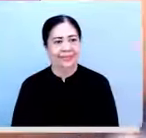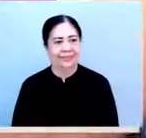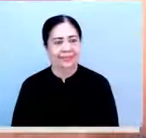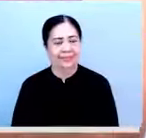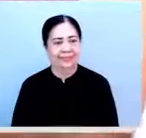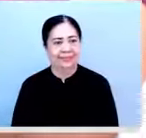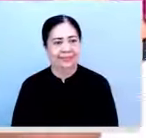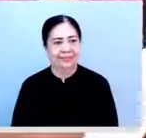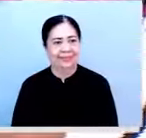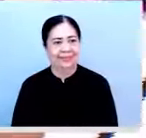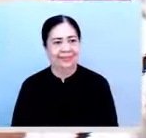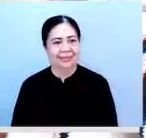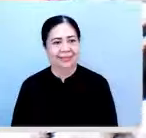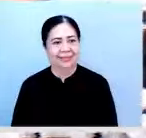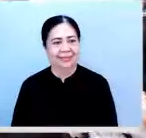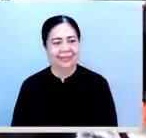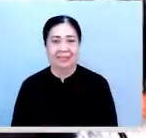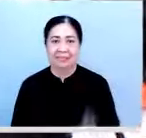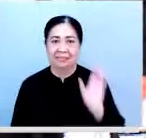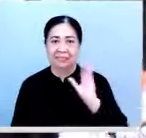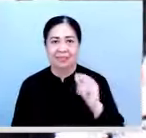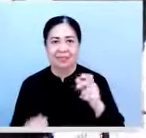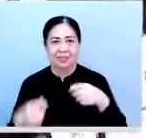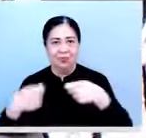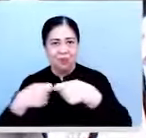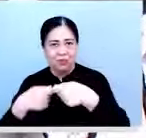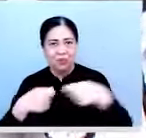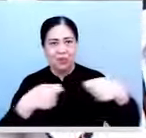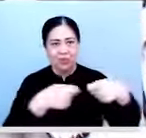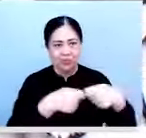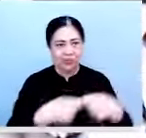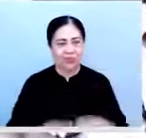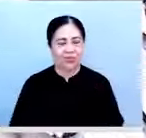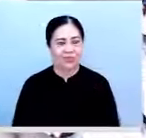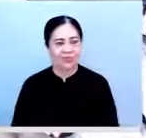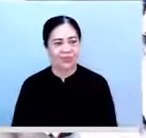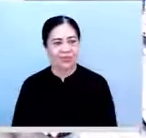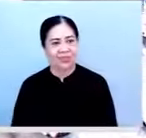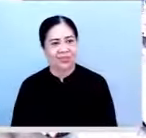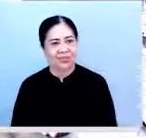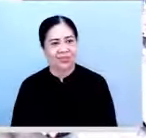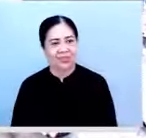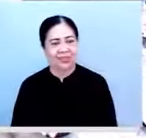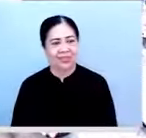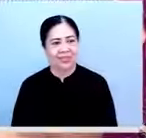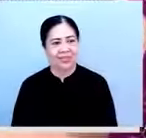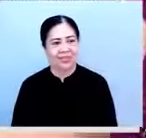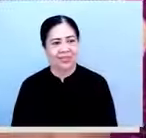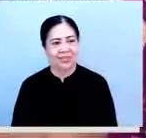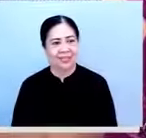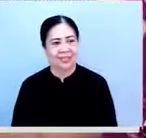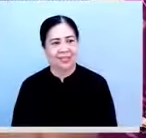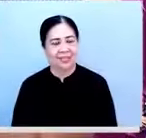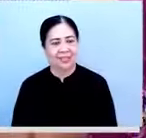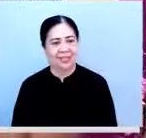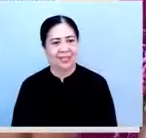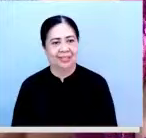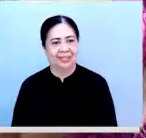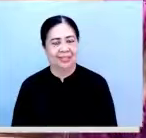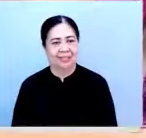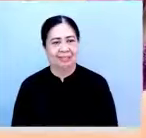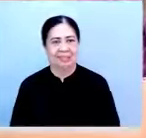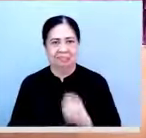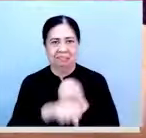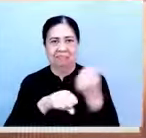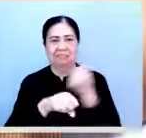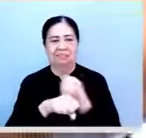po. Ayan, gaganitohin mo siya. Yes. Tapos, itatighten mo para hindi siya malikot. Yes. Ay, dito pala